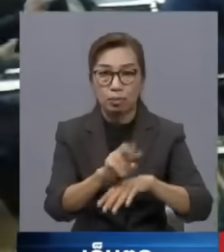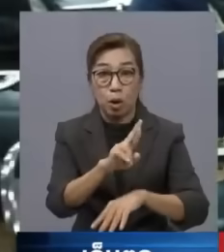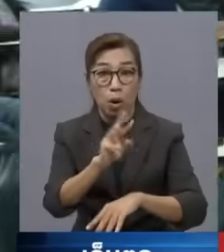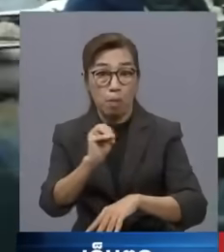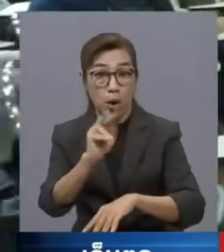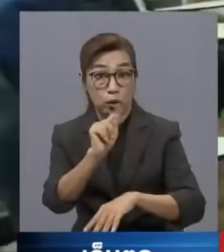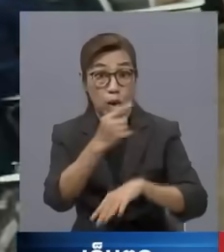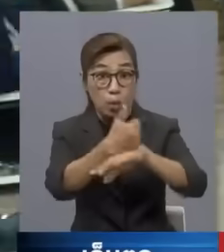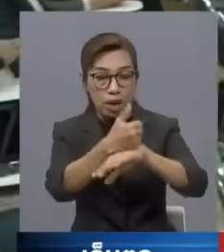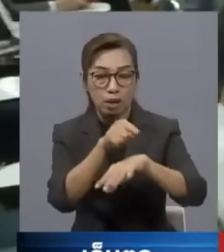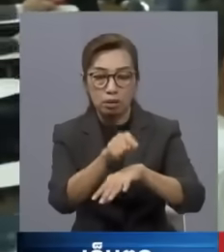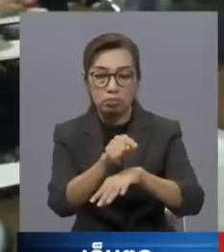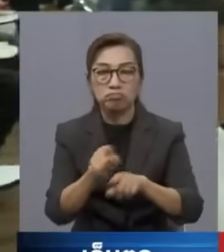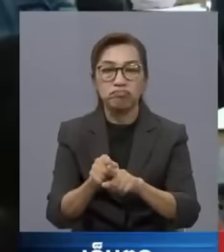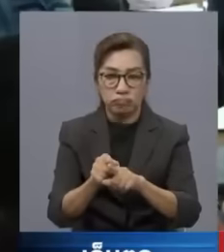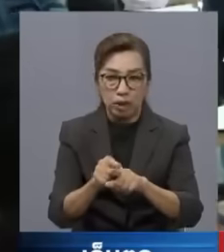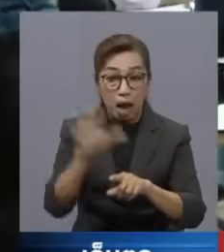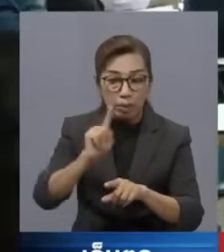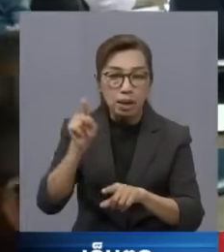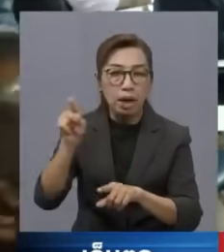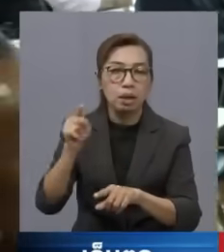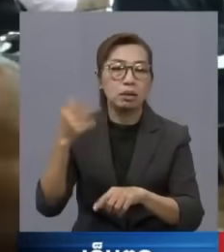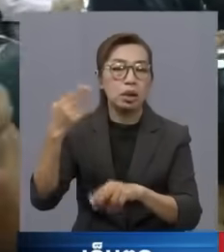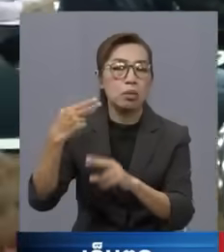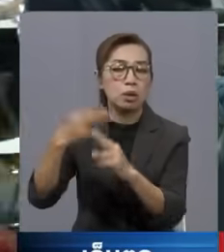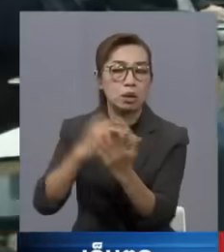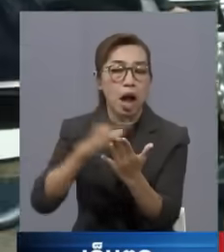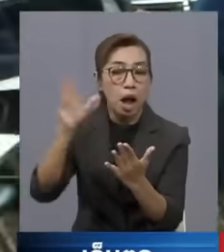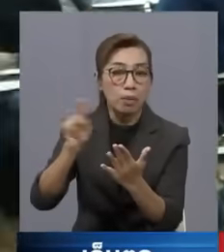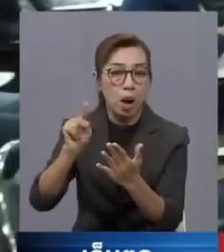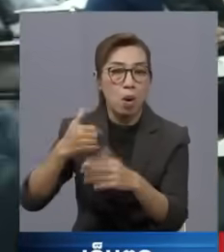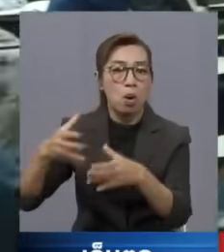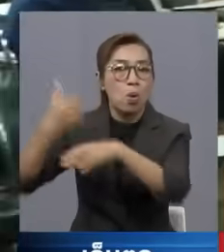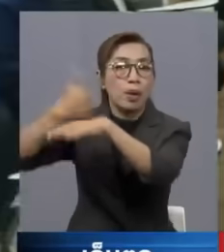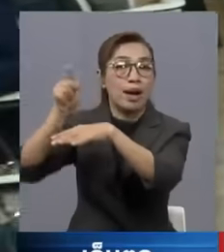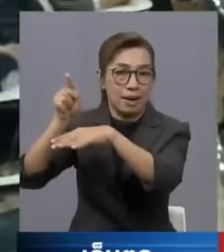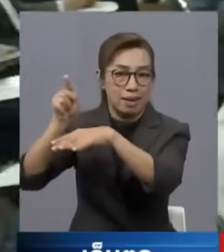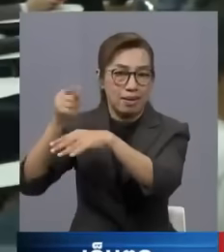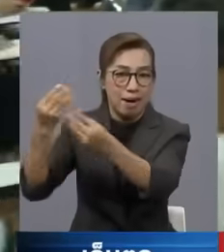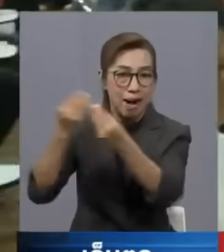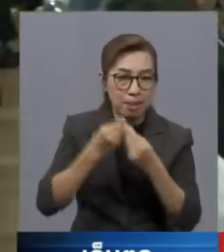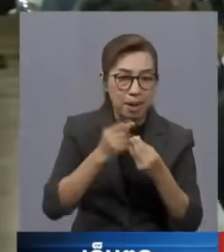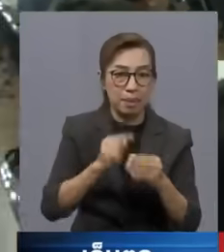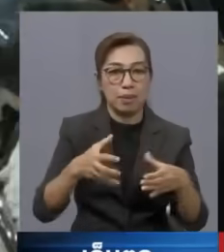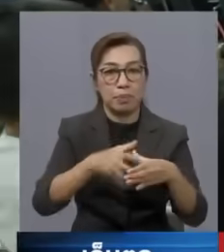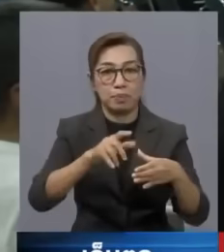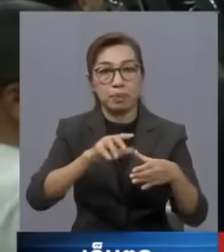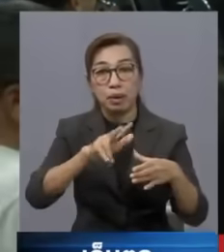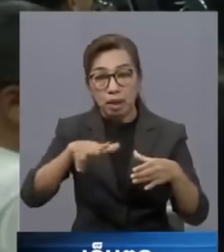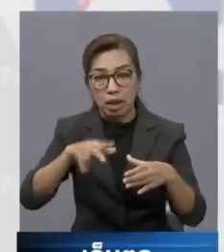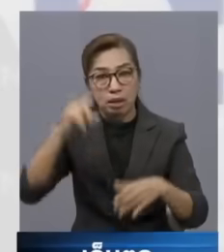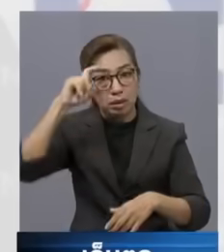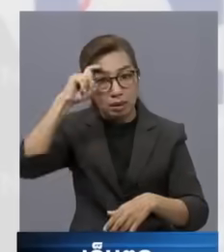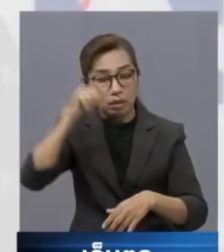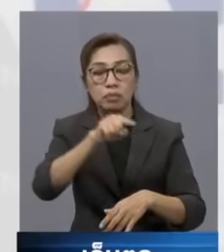เนี่ยจะเป็นโควต้าของนายใหญ่เพื่อไทยก็คาดว่าจะมีตั้งแต่หัวหน้าพรรคหมอชนด้านสีแก้วก็อาจจะไปนั่งคุม